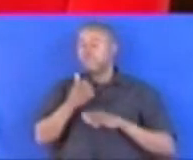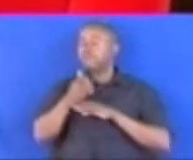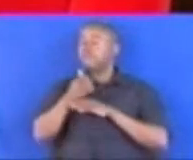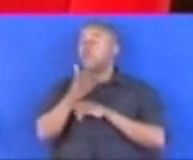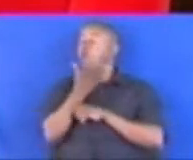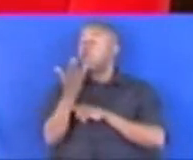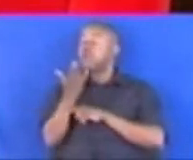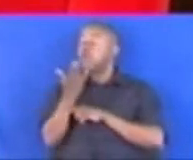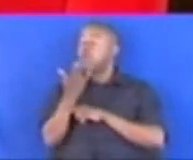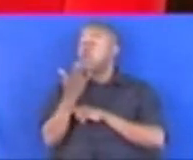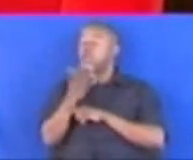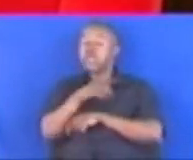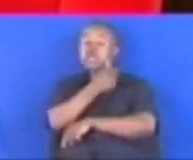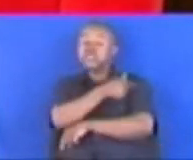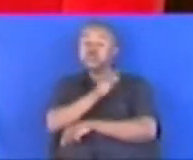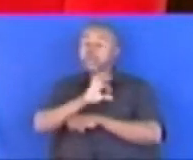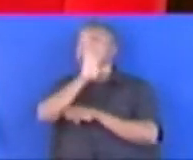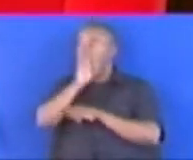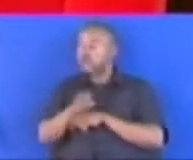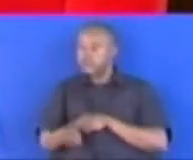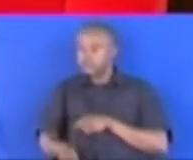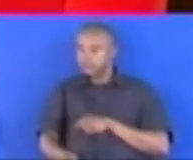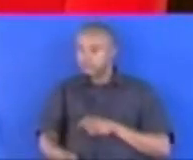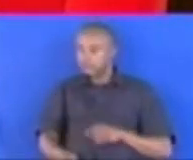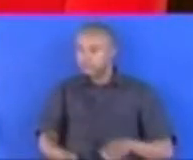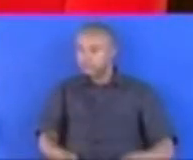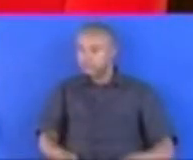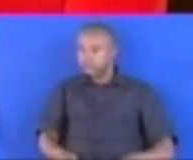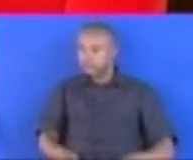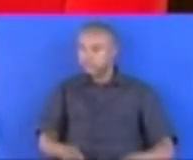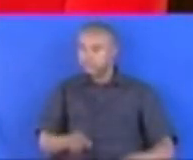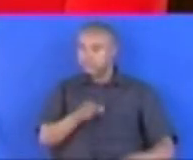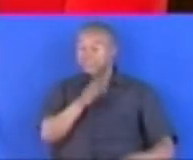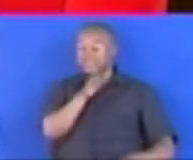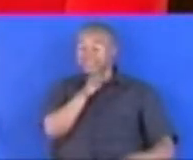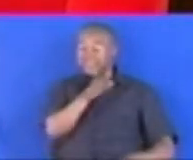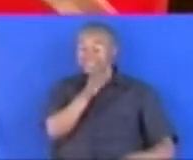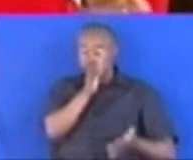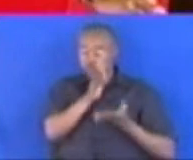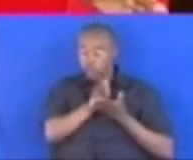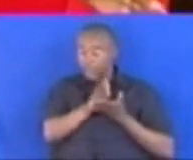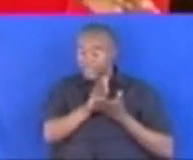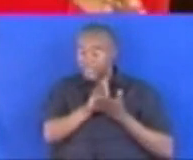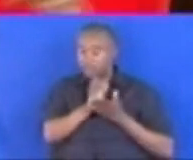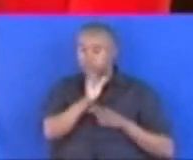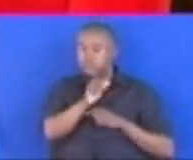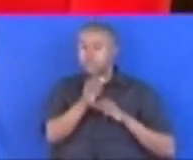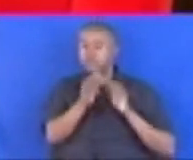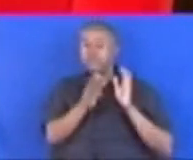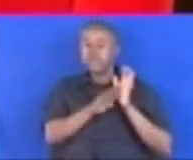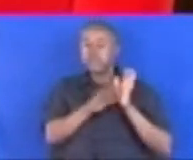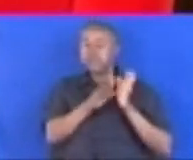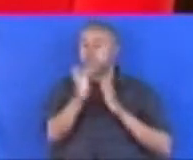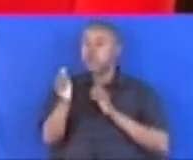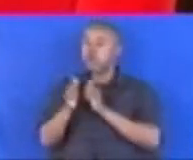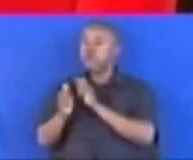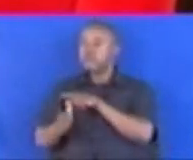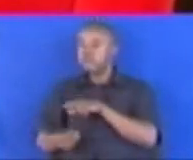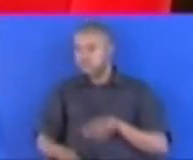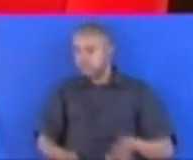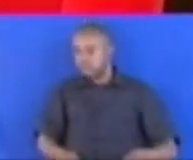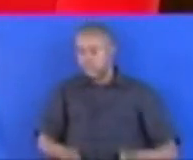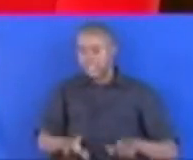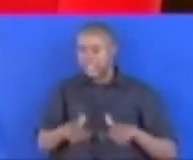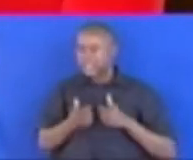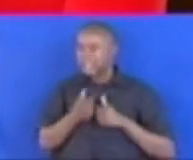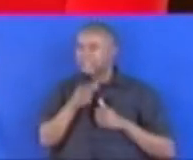siku zote. Na chanjo hii kukamilika inagharimu miaka 8 mpaka 10 inakuwa imekamilika. Lakini